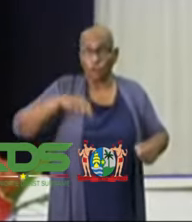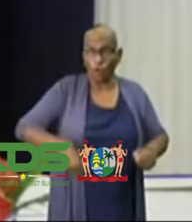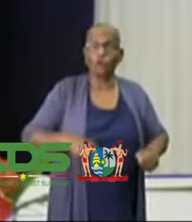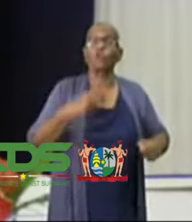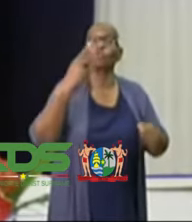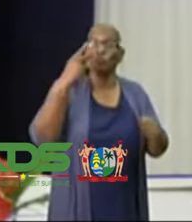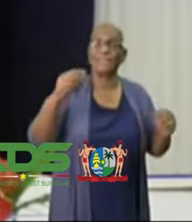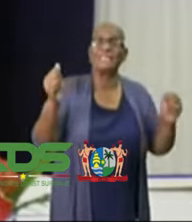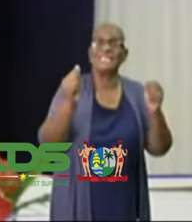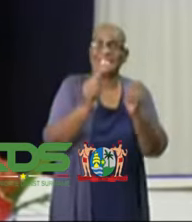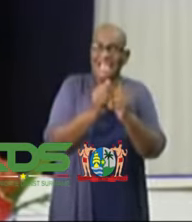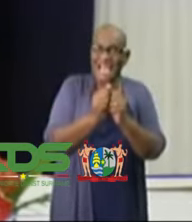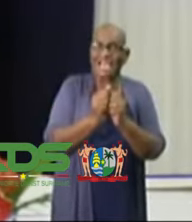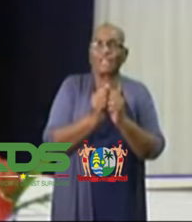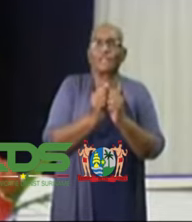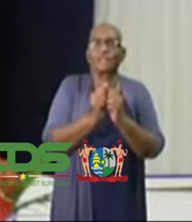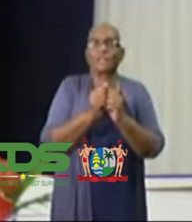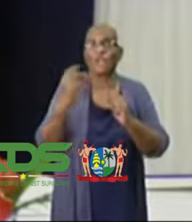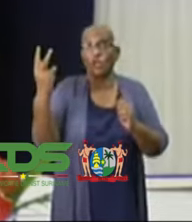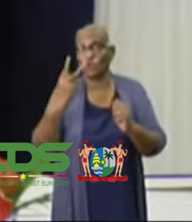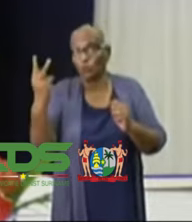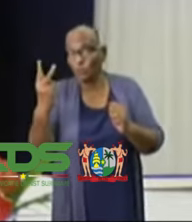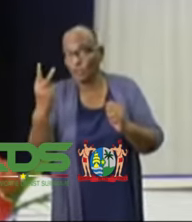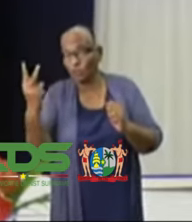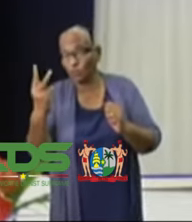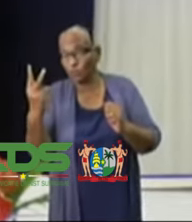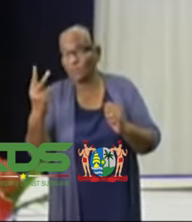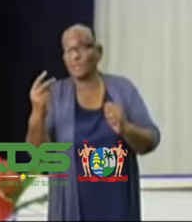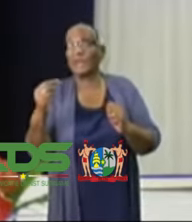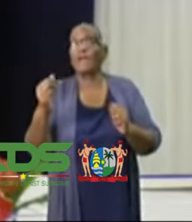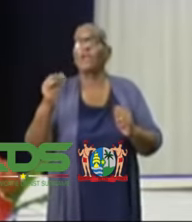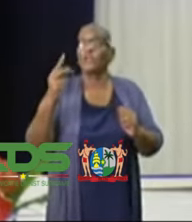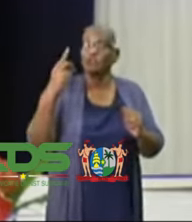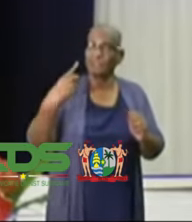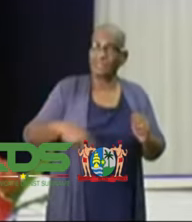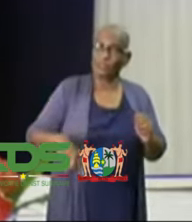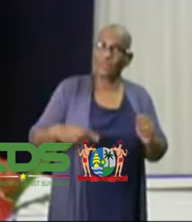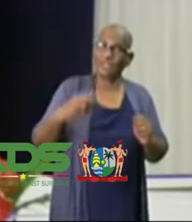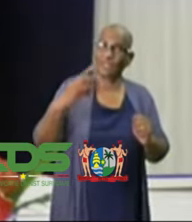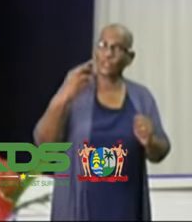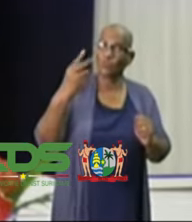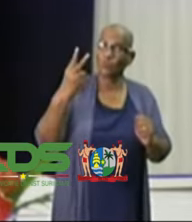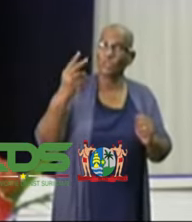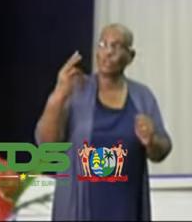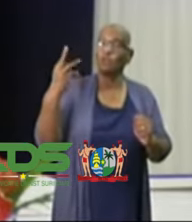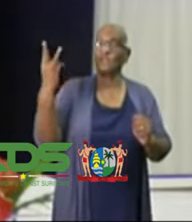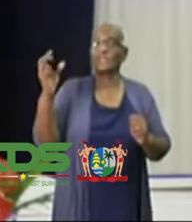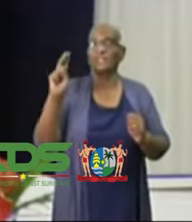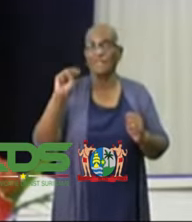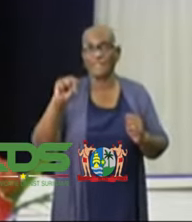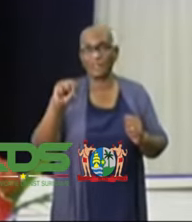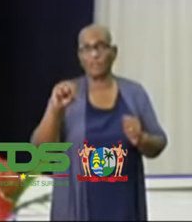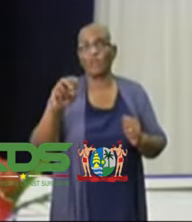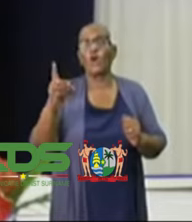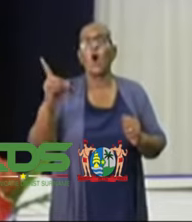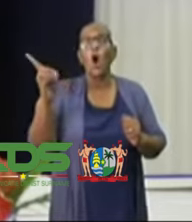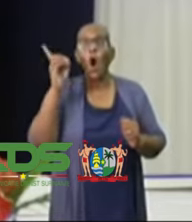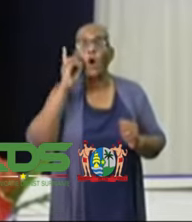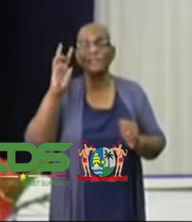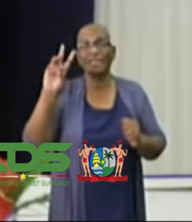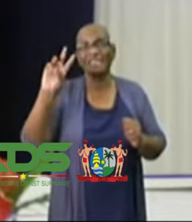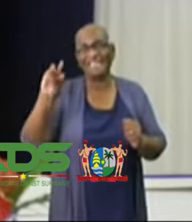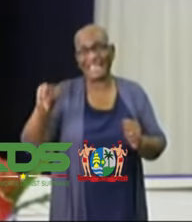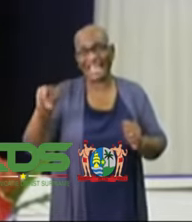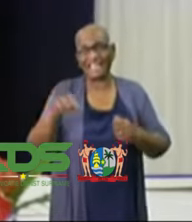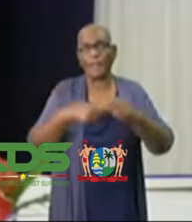2022 krijgen we een tranche van 228 miljoen. 2023 een tranche van 230 miljoen. Allemaal